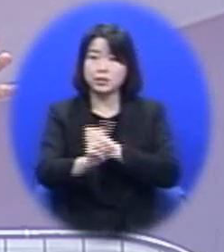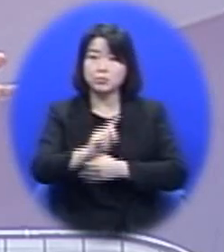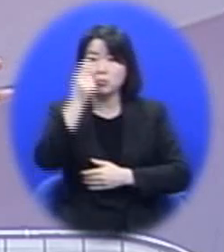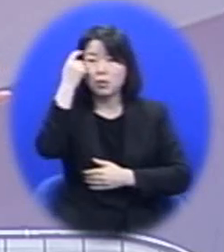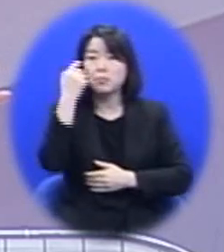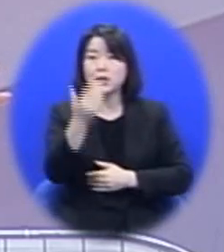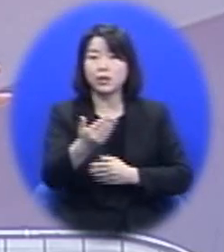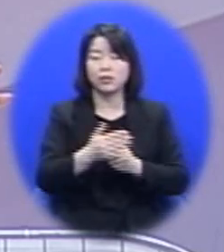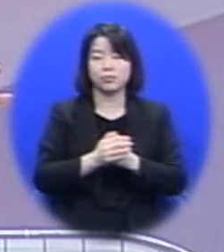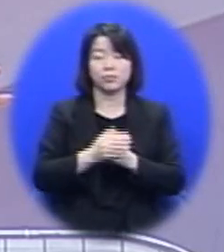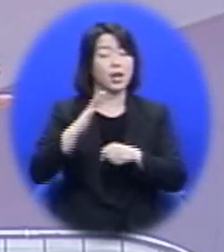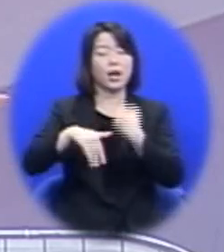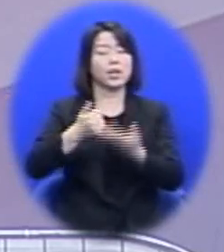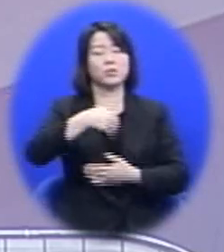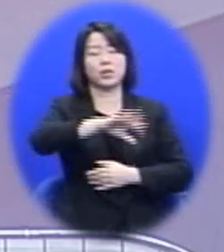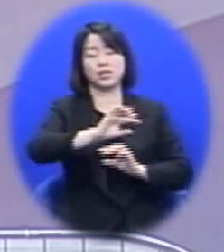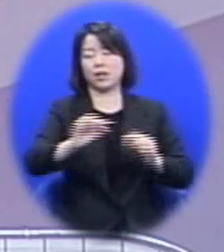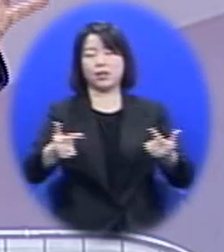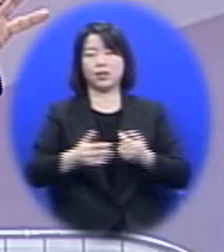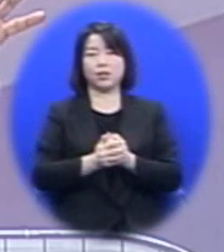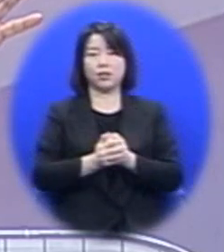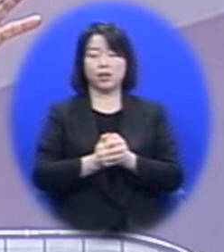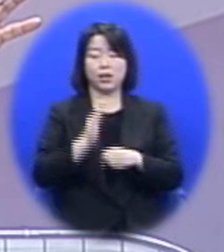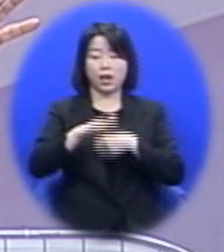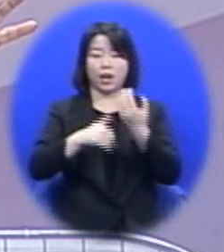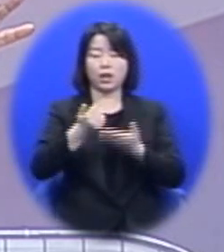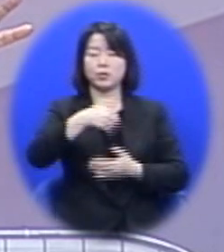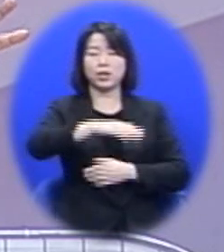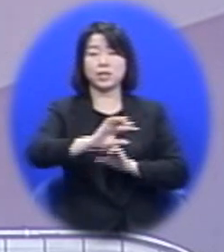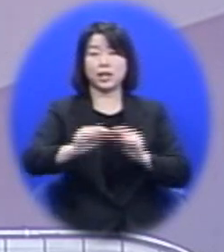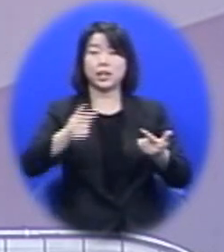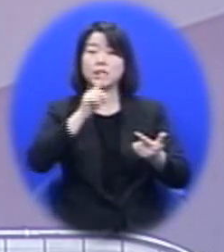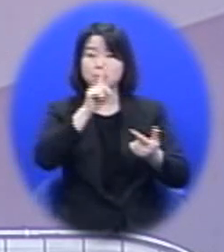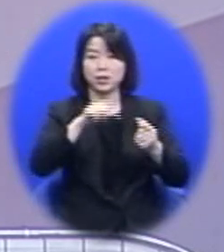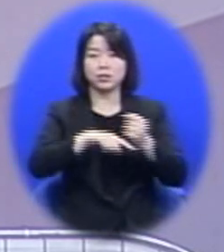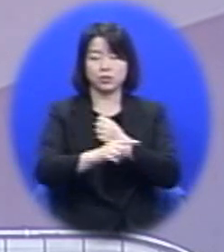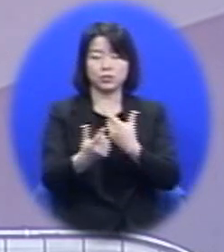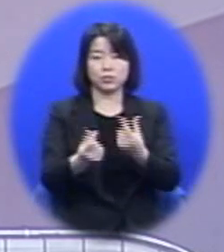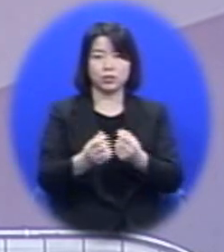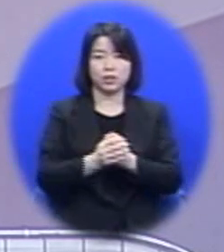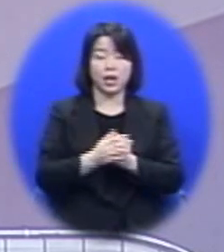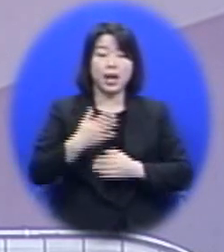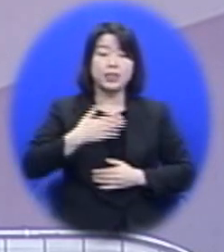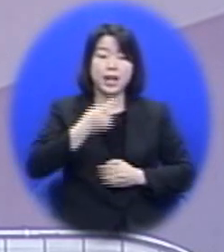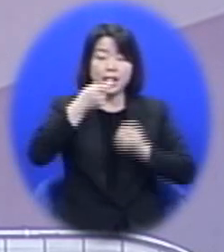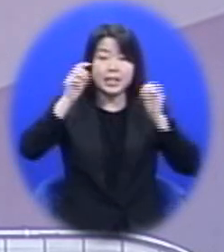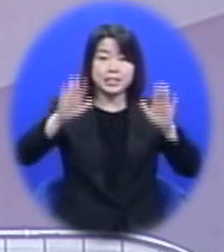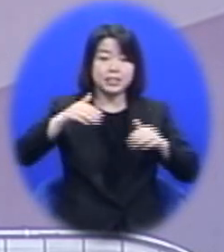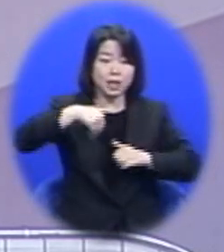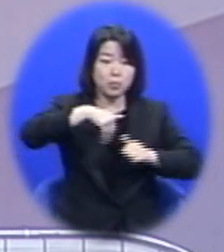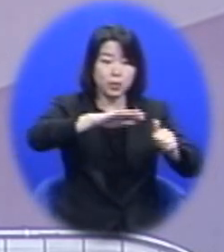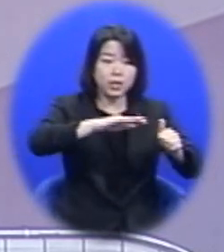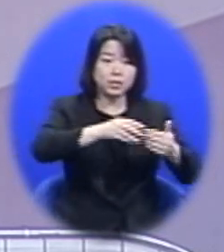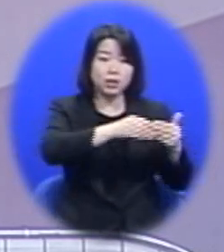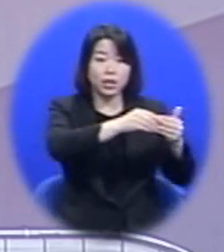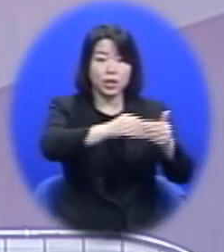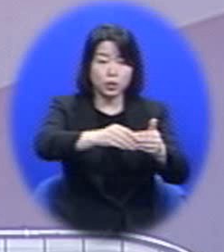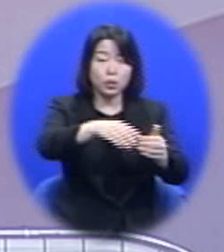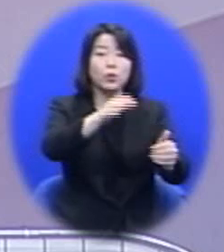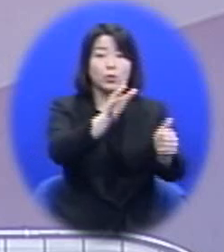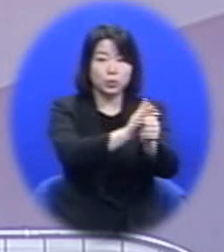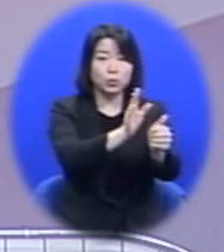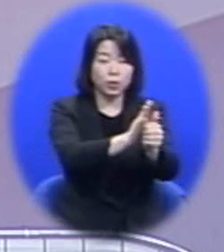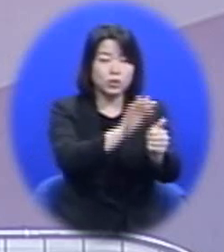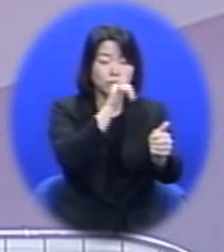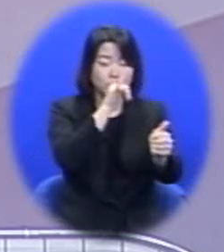안 가시겠다는 겁니다. 하나님은 안 가시겠다는 겁니다. 내가 천사를 보내서 인도할 테니까 너 이 백성